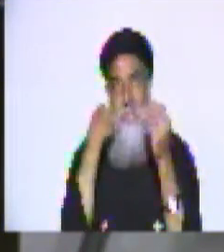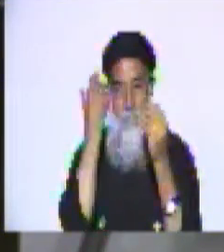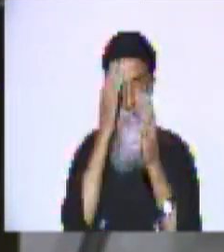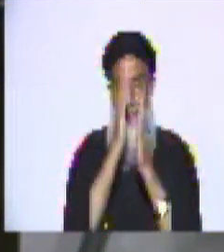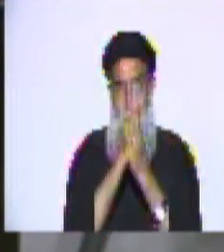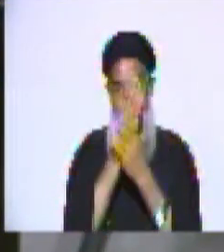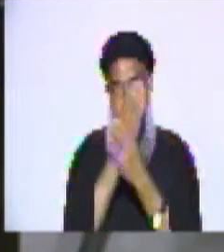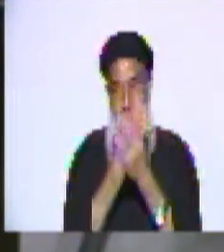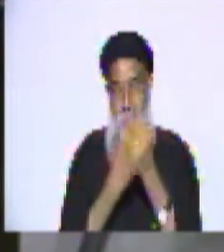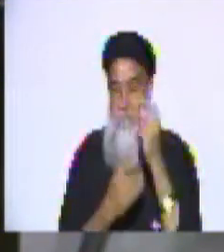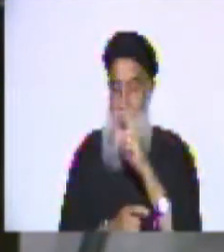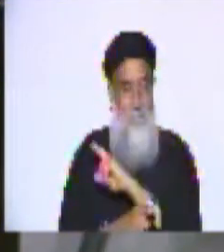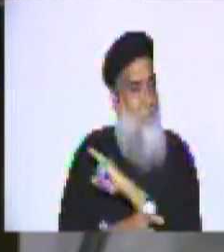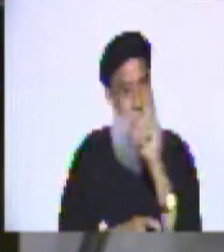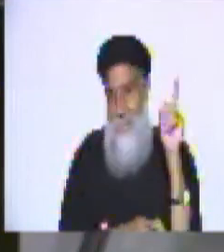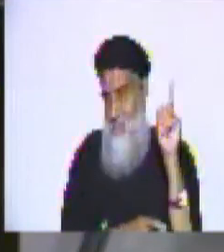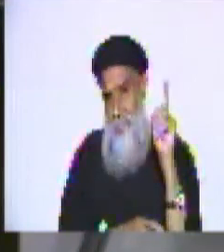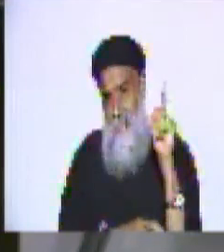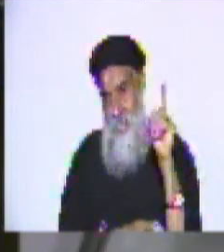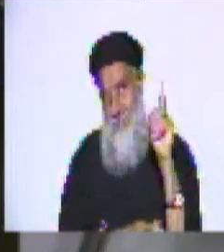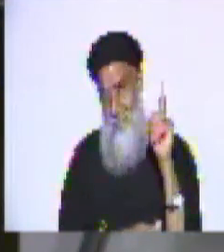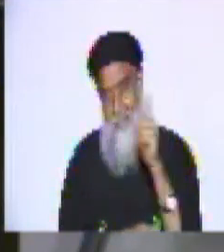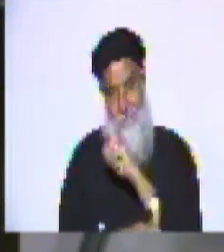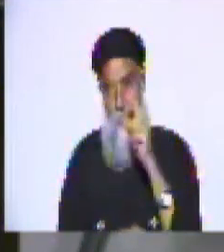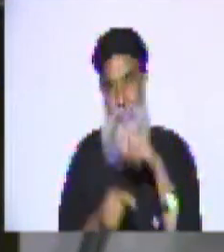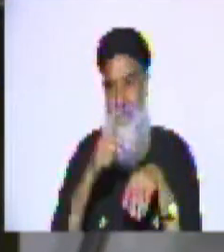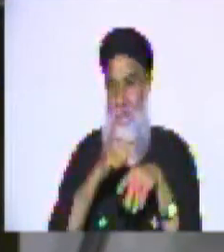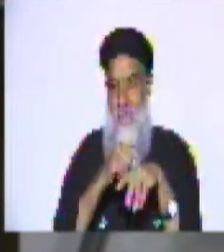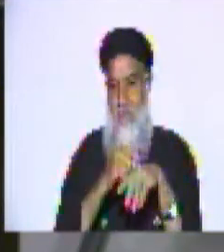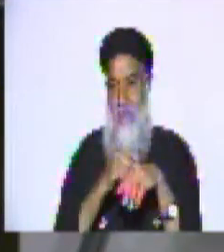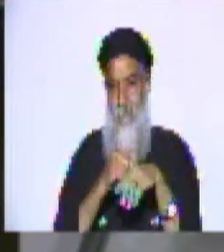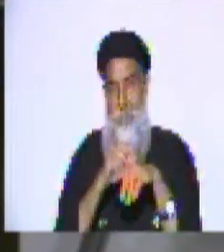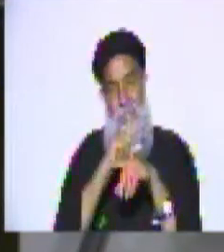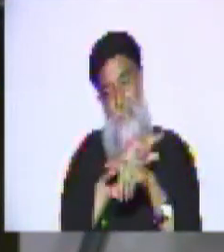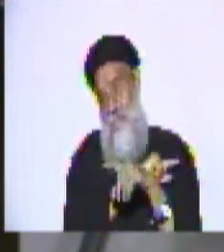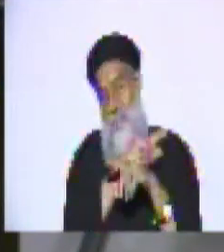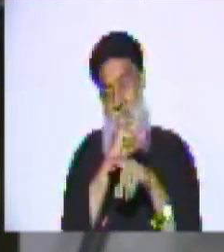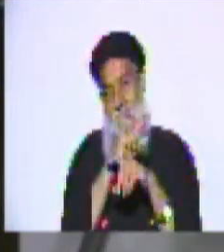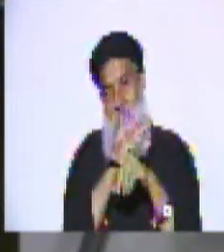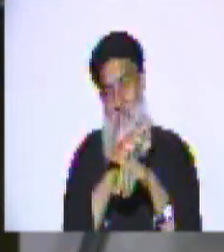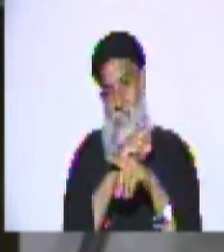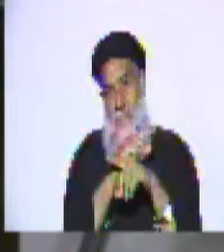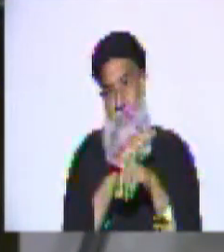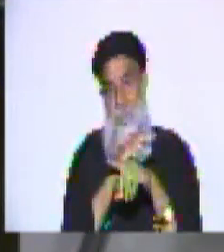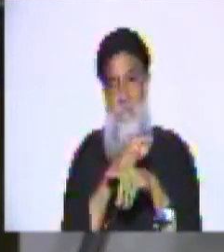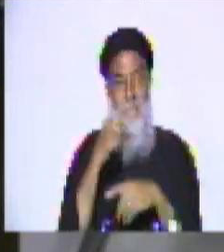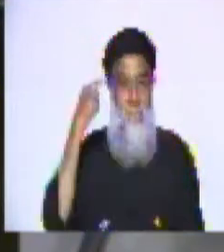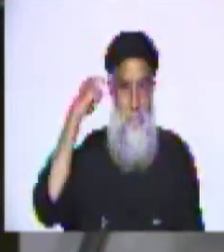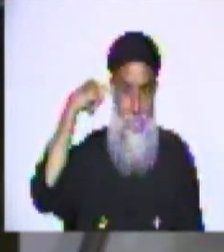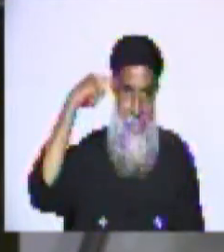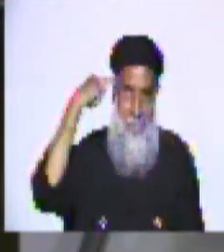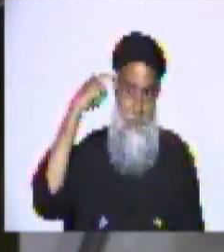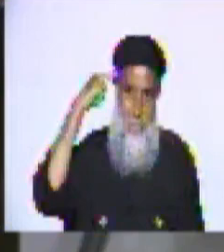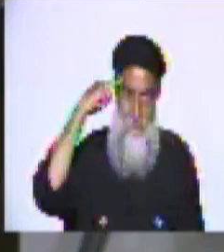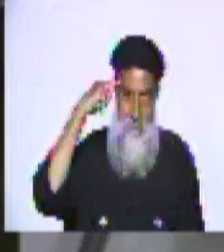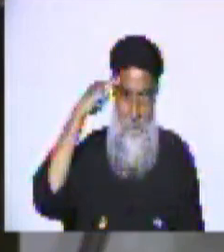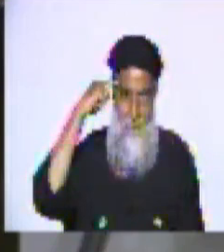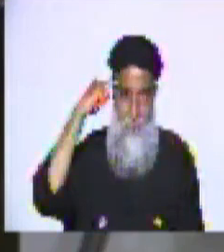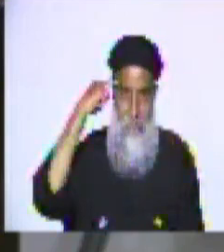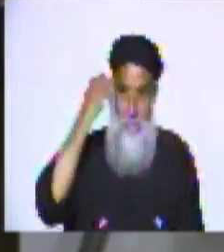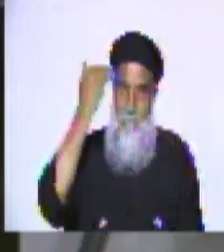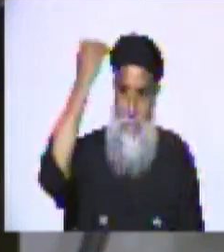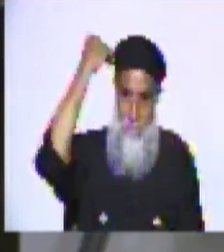ابن يعني مولود من جسد يعني، لا، زي ولادة الفكر من